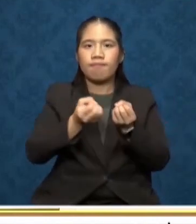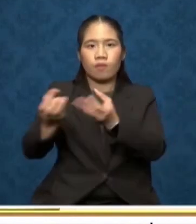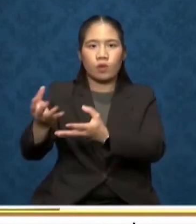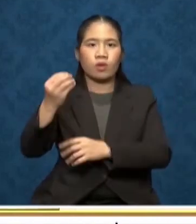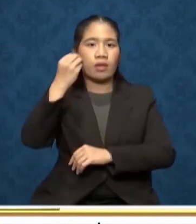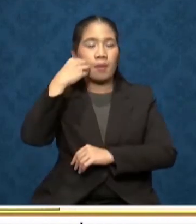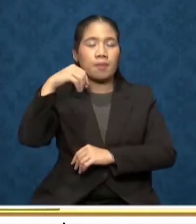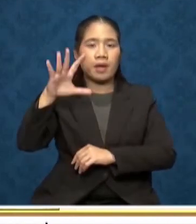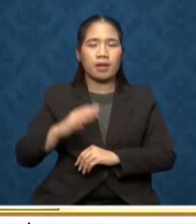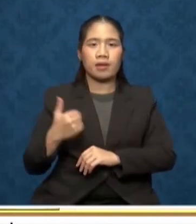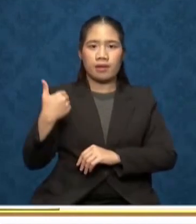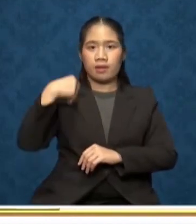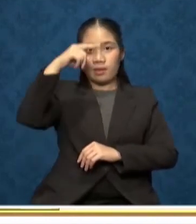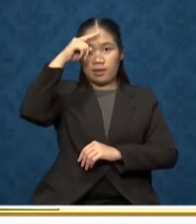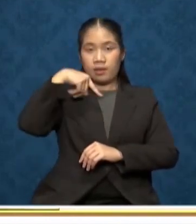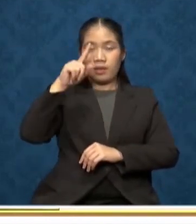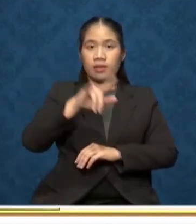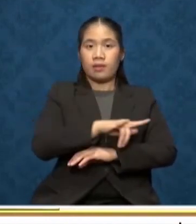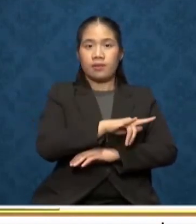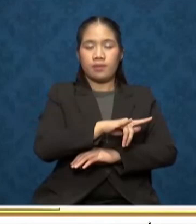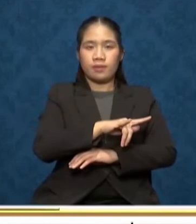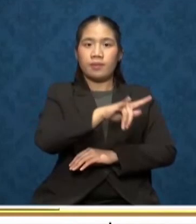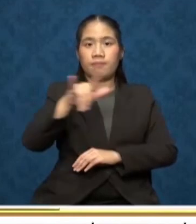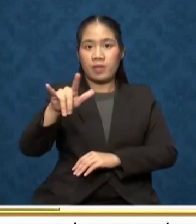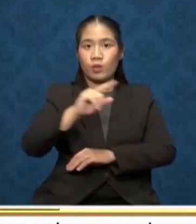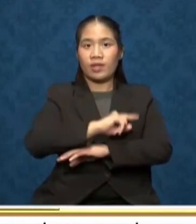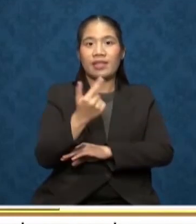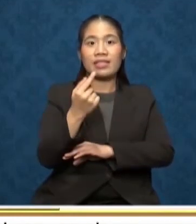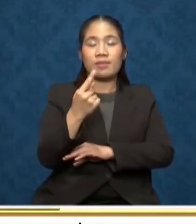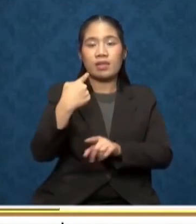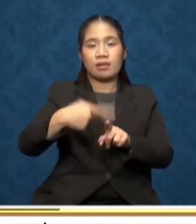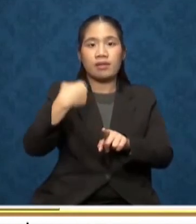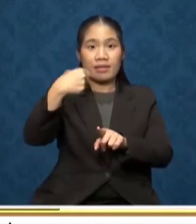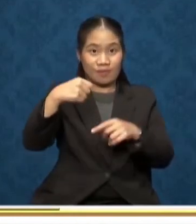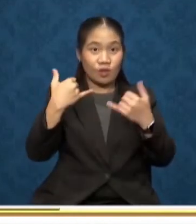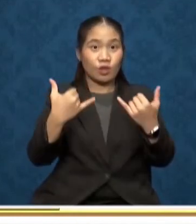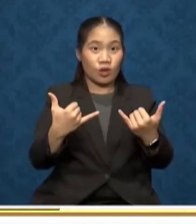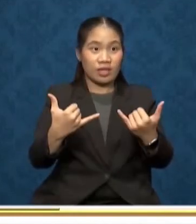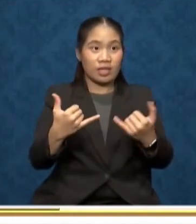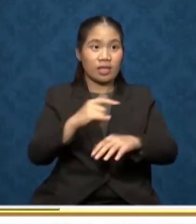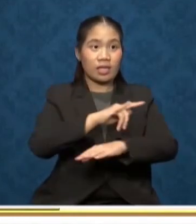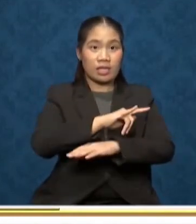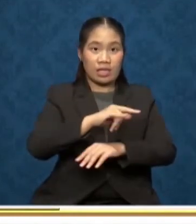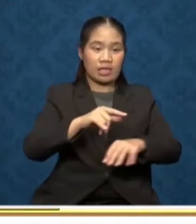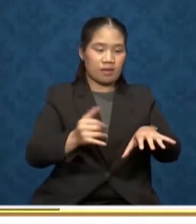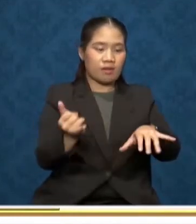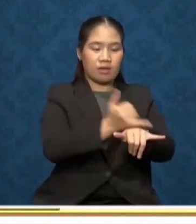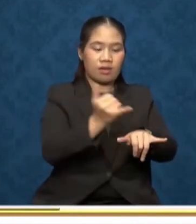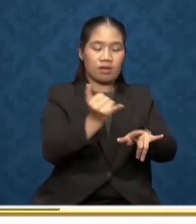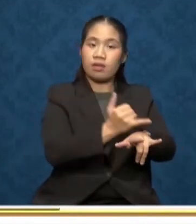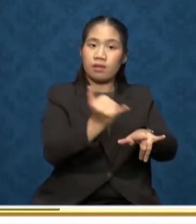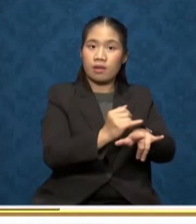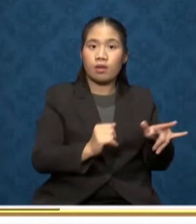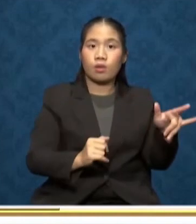โดยเที่ยวบินภานิตในวันที่ 11 ตุลาซึ่ขนาดนี้เคื่บกลงจะลงที่สนามบินสวนหภูมิ